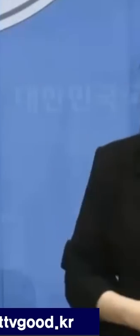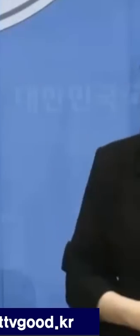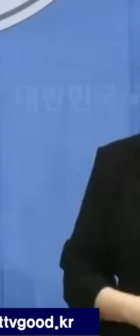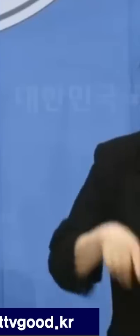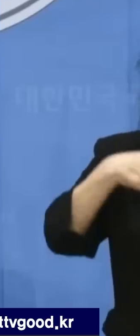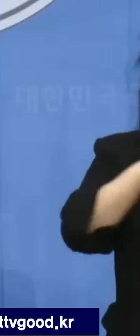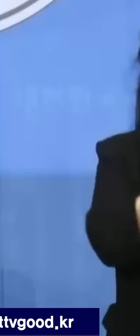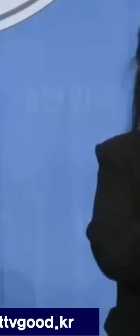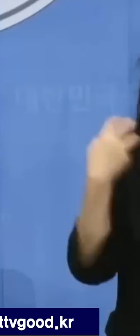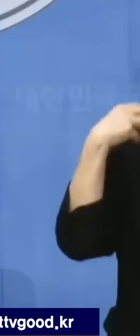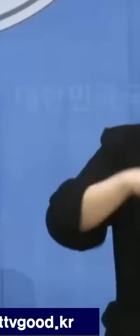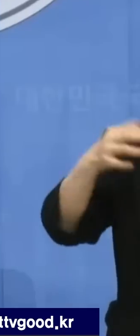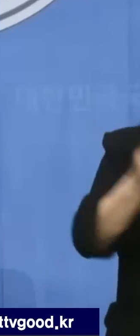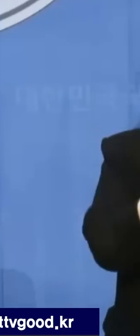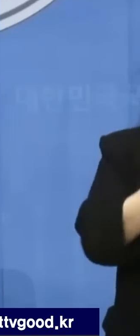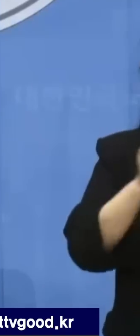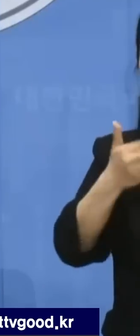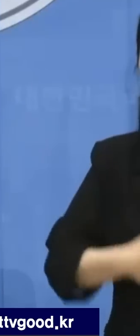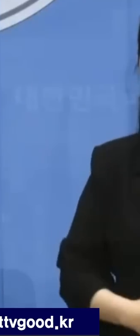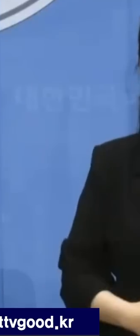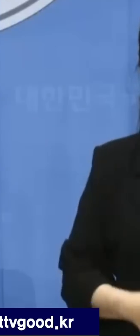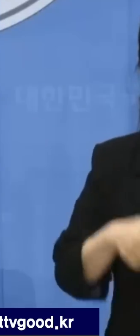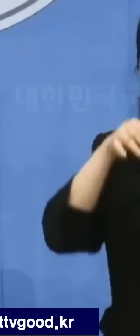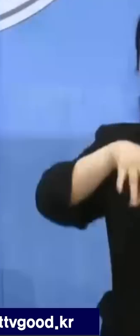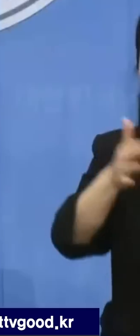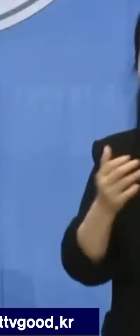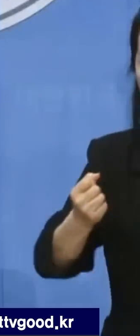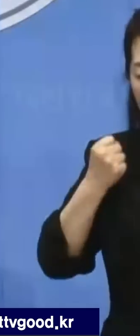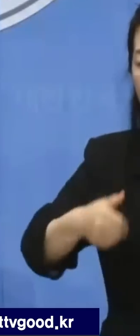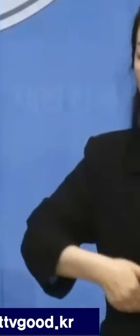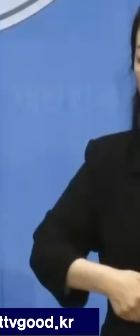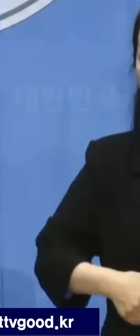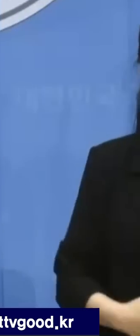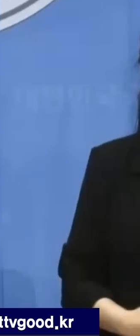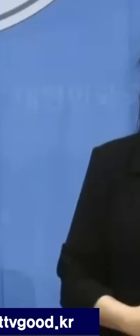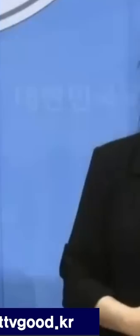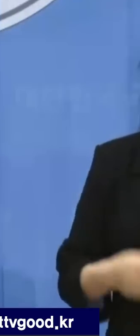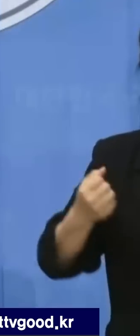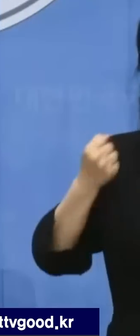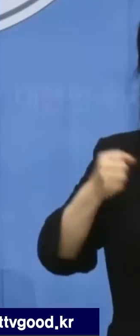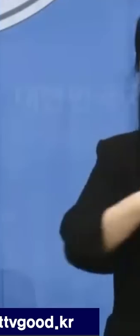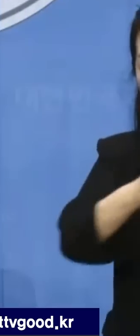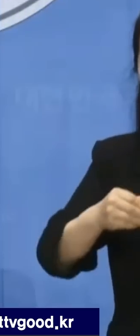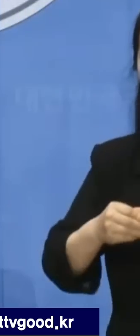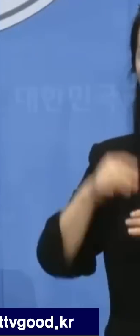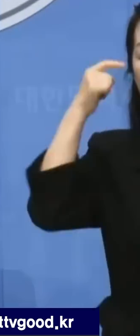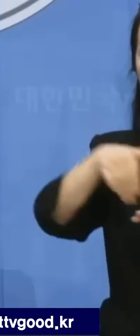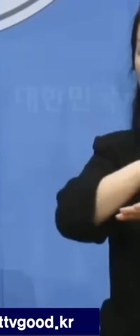정권을 탈환해야 합니다. 강한 민주당이 필요합니다. 강한 리더십이